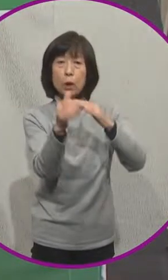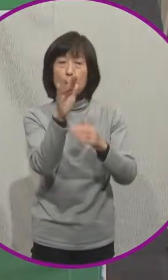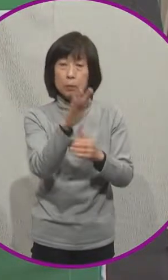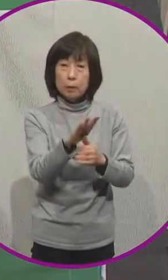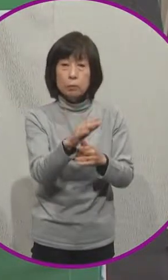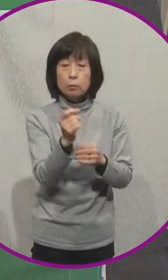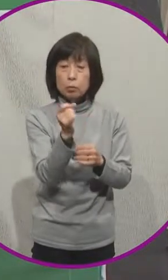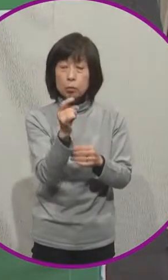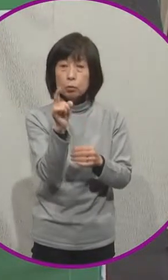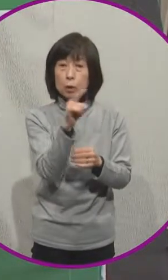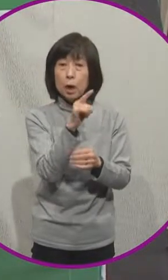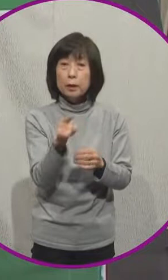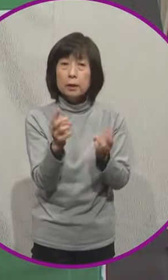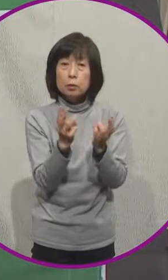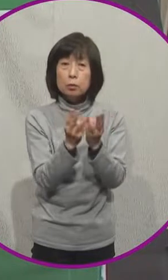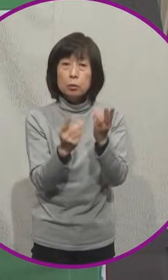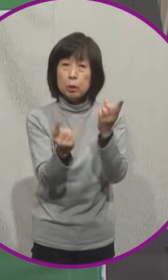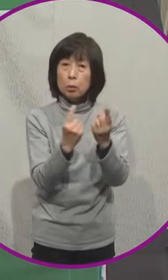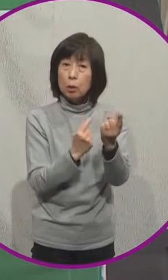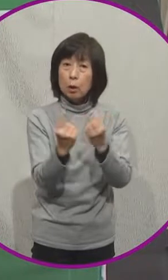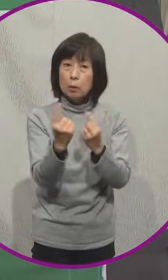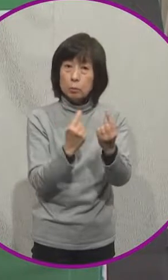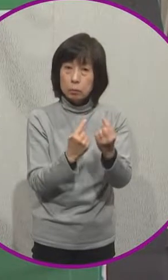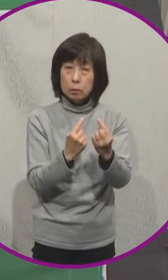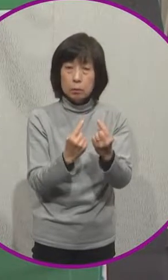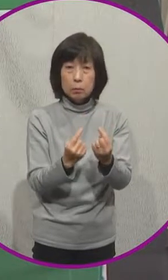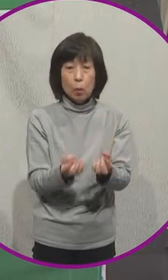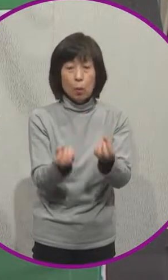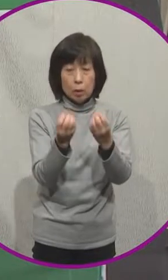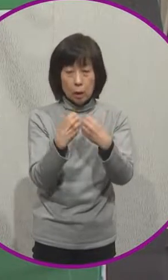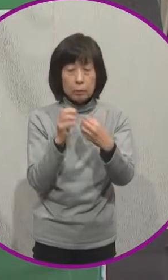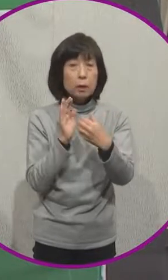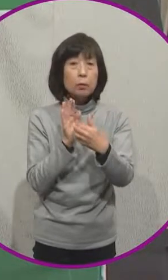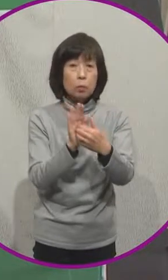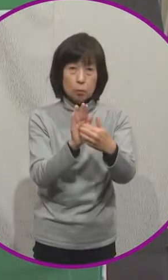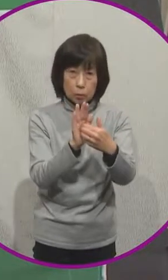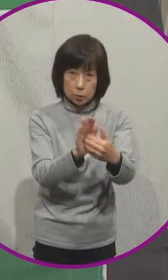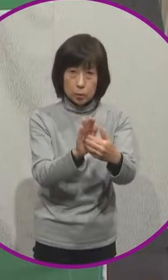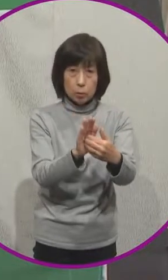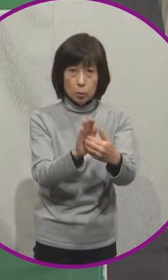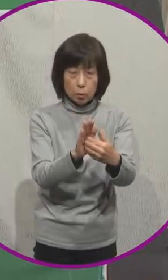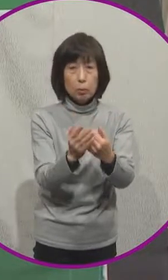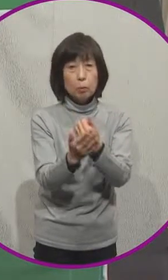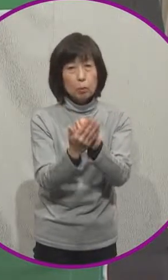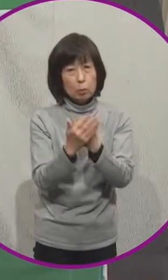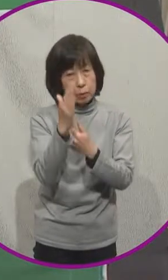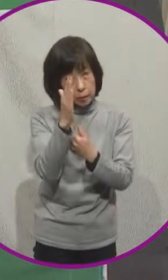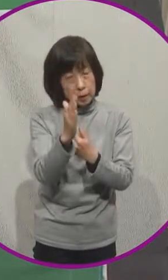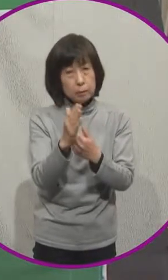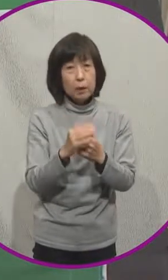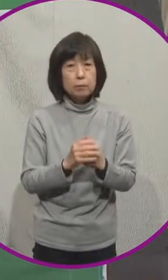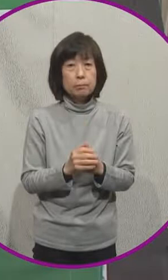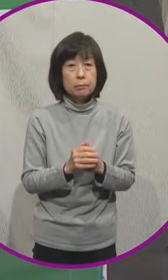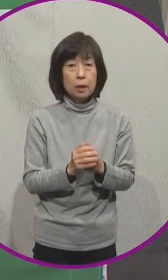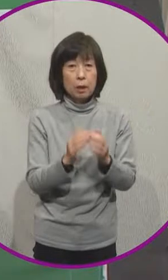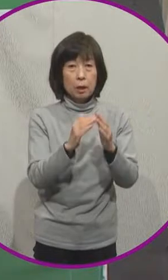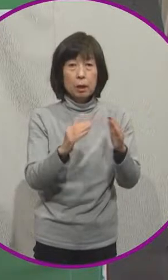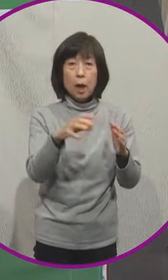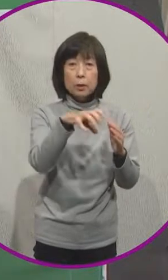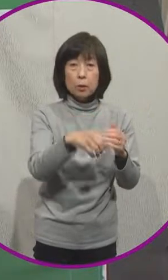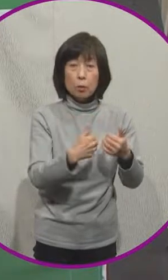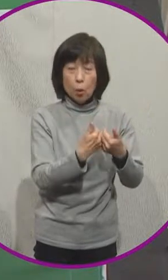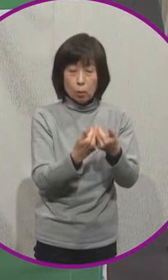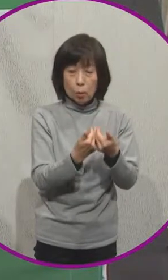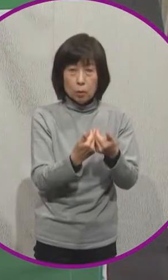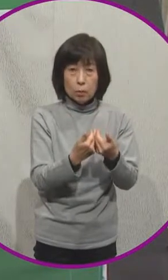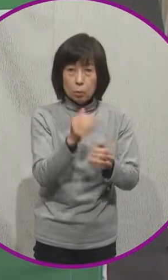少人数での来場と感染症対策にご協力をお願いいたしますまた会場の混雑状況に